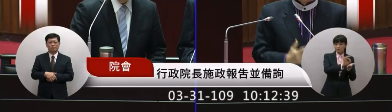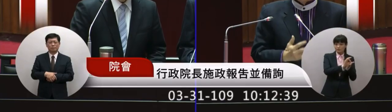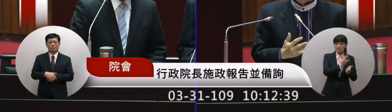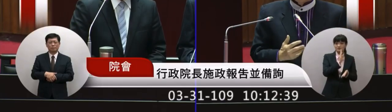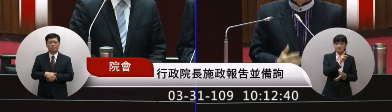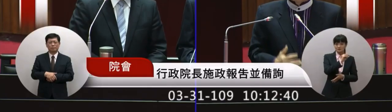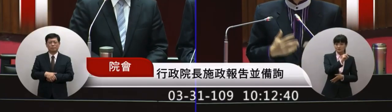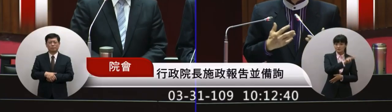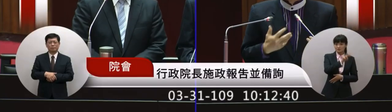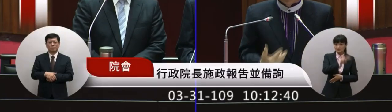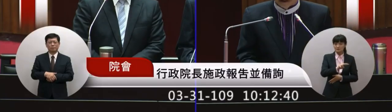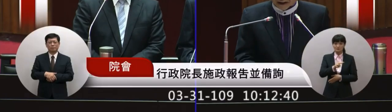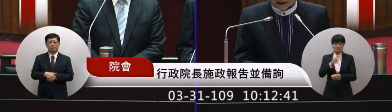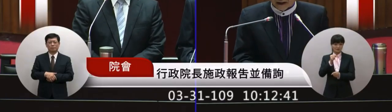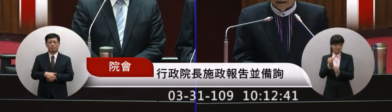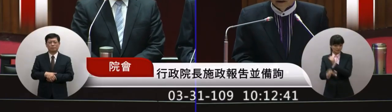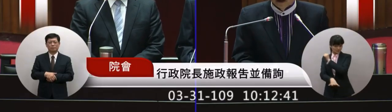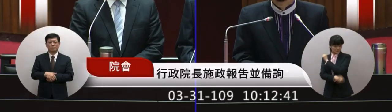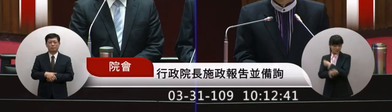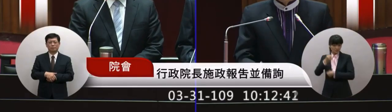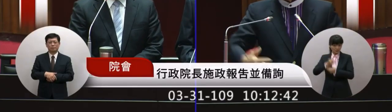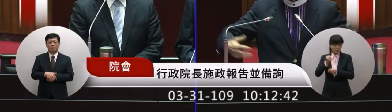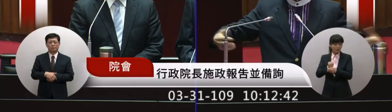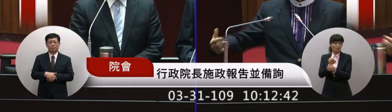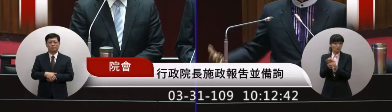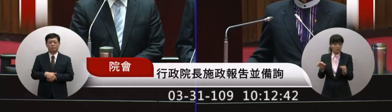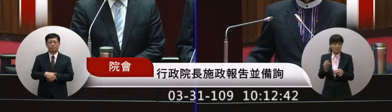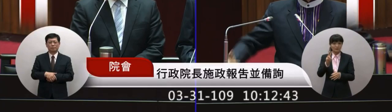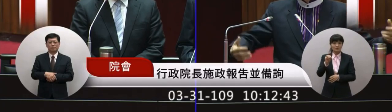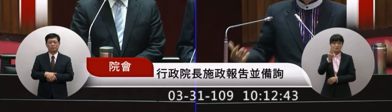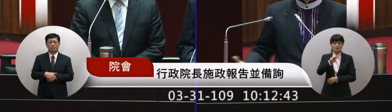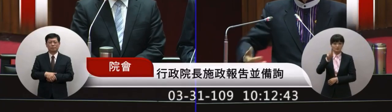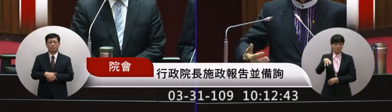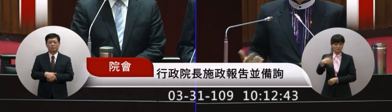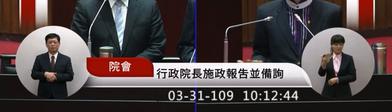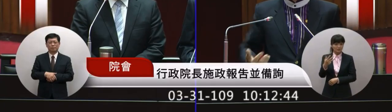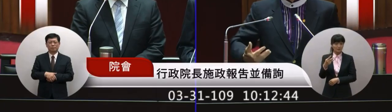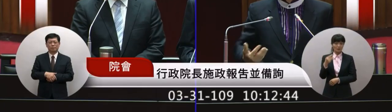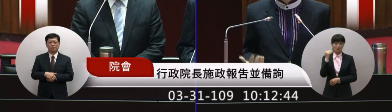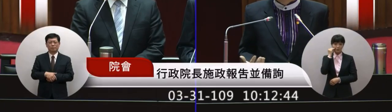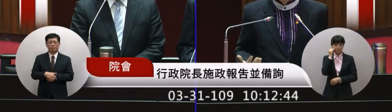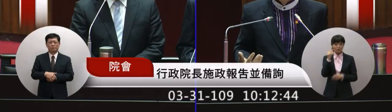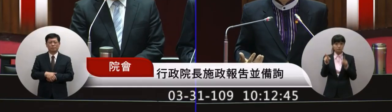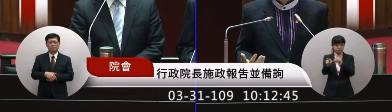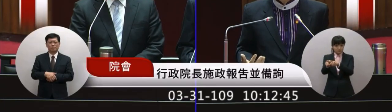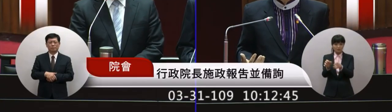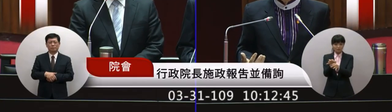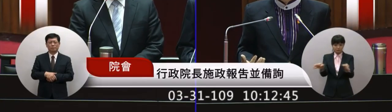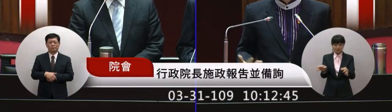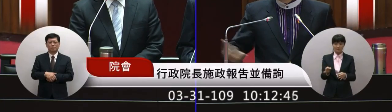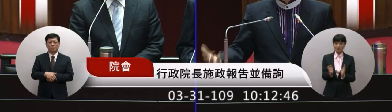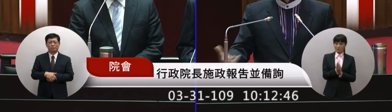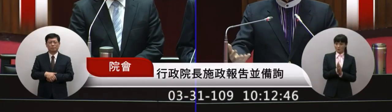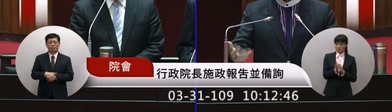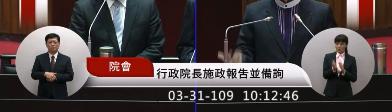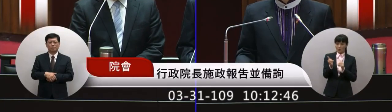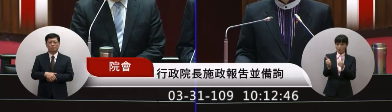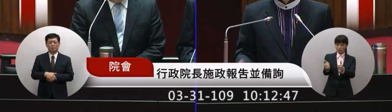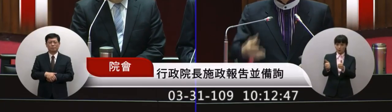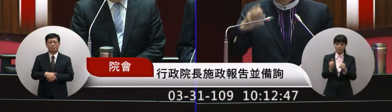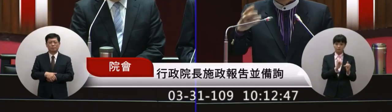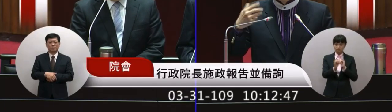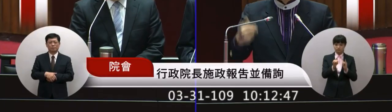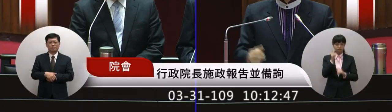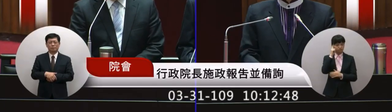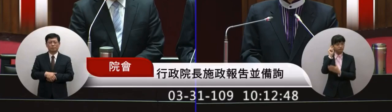是23800，咱多调整尔。哦，阿妈讲安尼，哦，这政府外战，哦，啊，社会嘛是肯